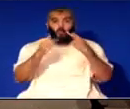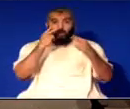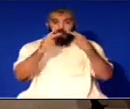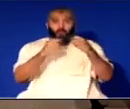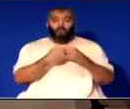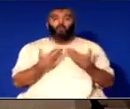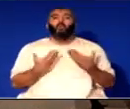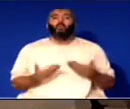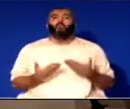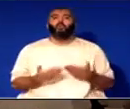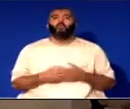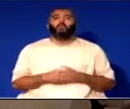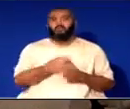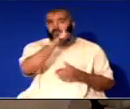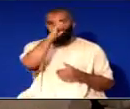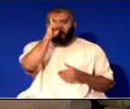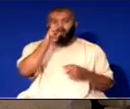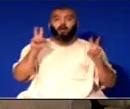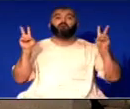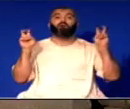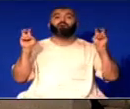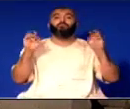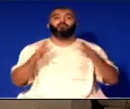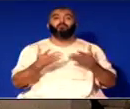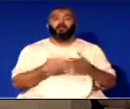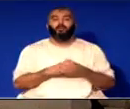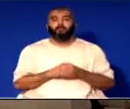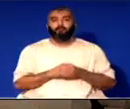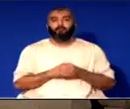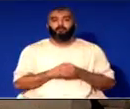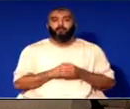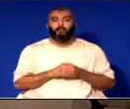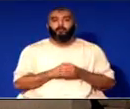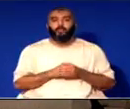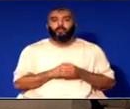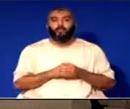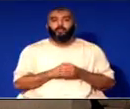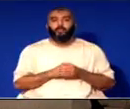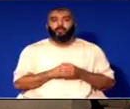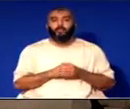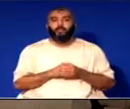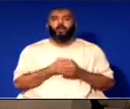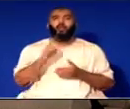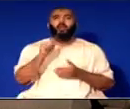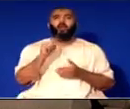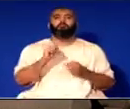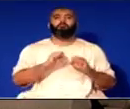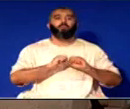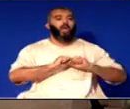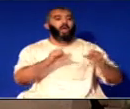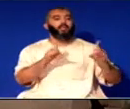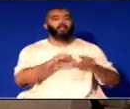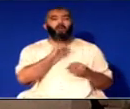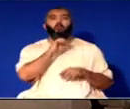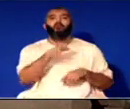حديثنا إليكم إذن في افتتاحية هذا العدد نتحدث فيه عن قول رسول الله صلى الله عليه